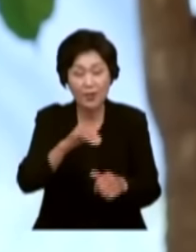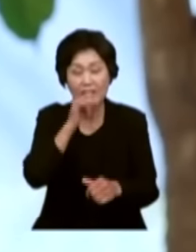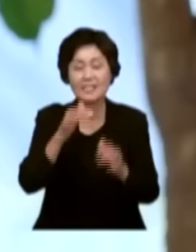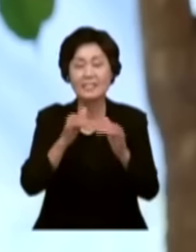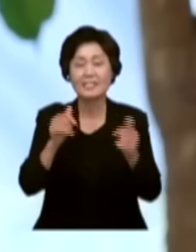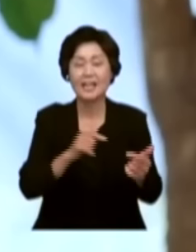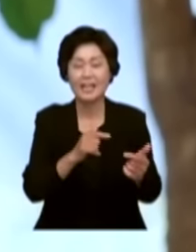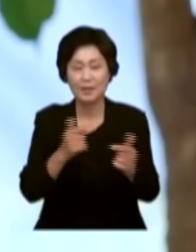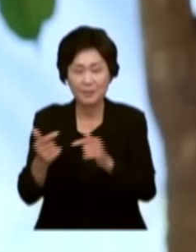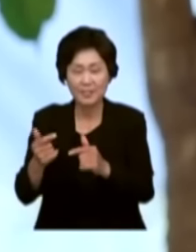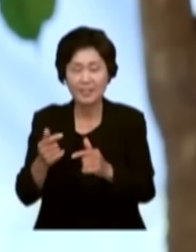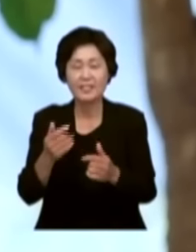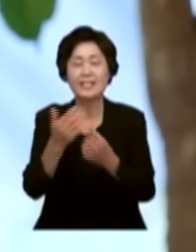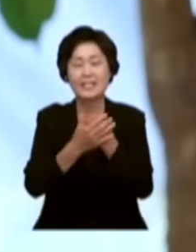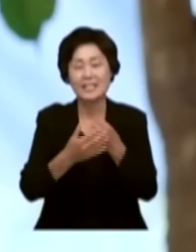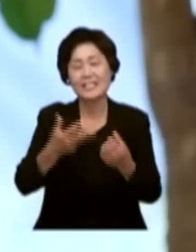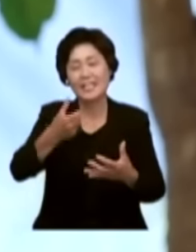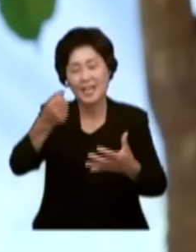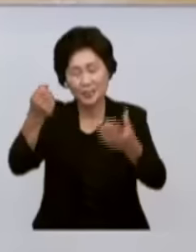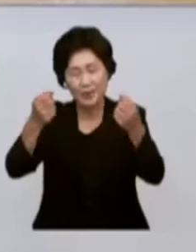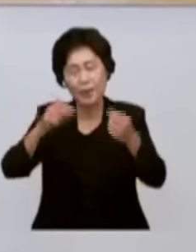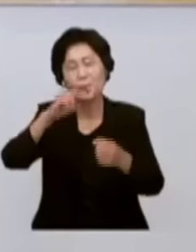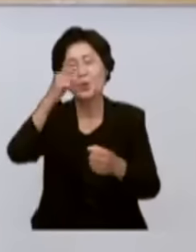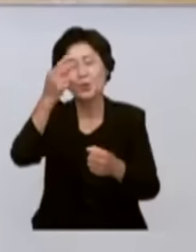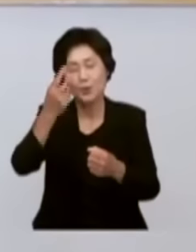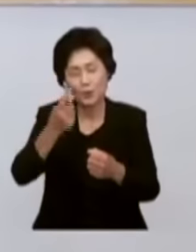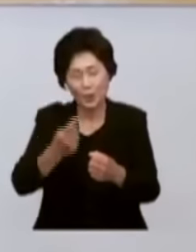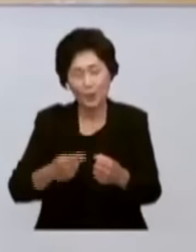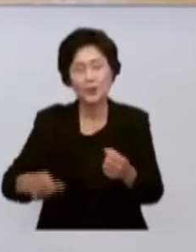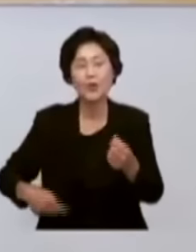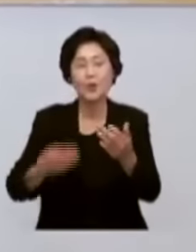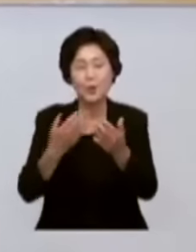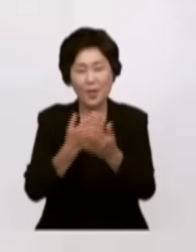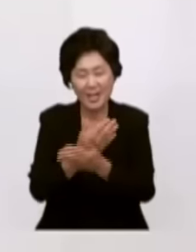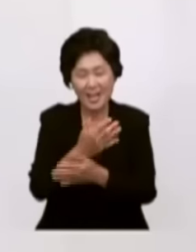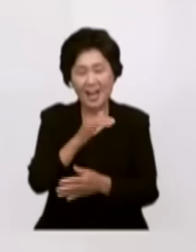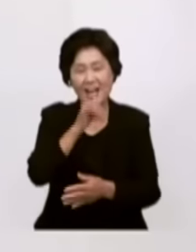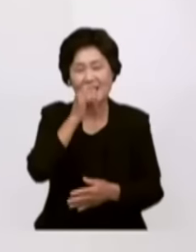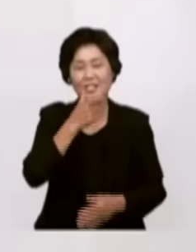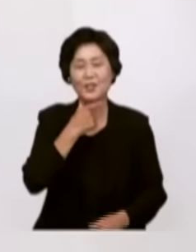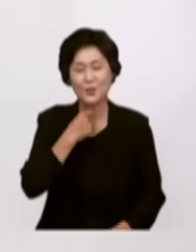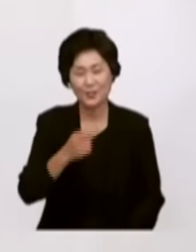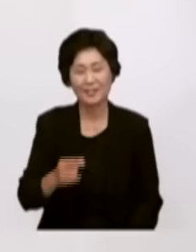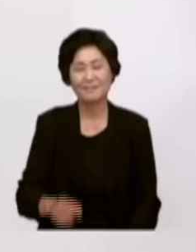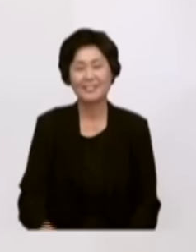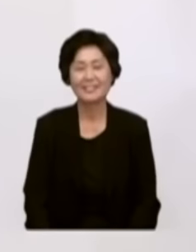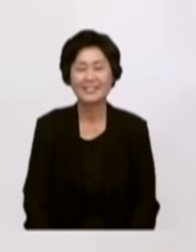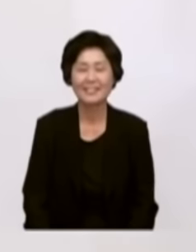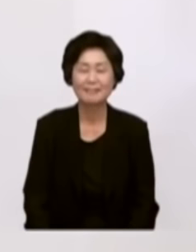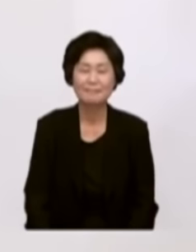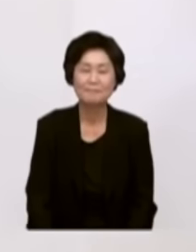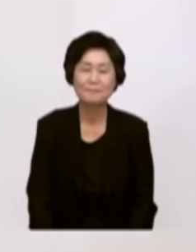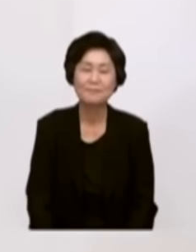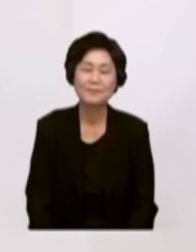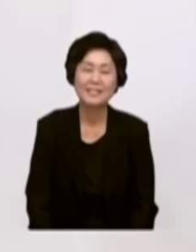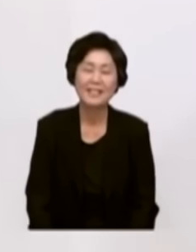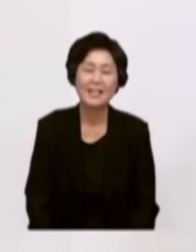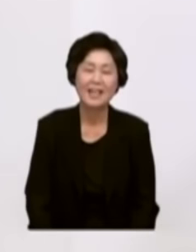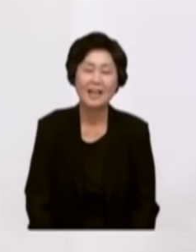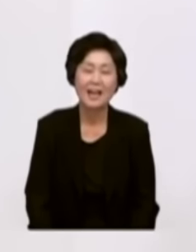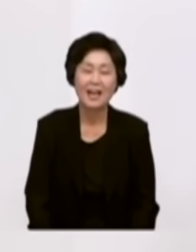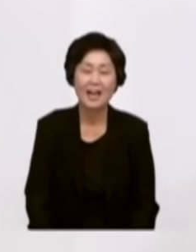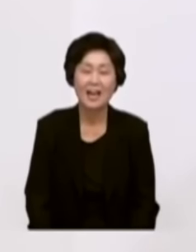또 회개하고 돌아온 역사가 있을 줄 믿습니다. 아멘. 아멘. 네. 네. 최성기 우리 정말 형님께서